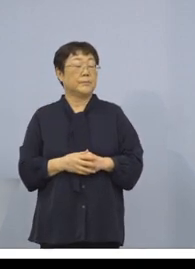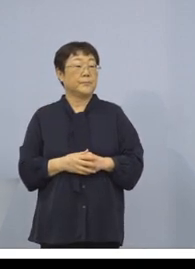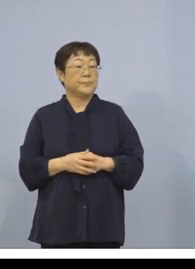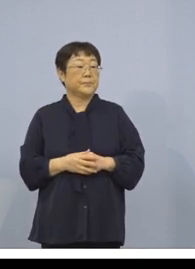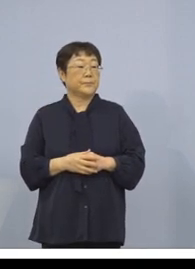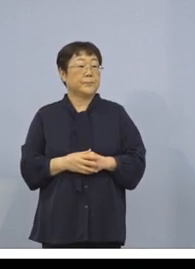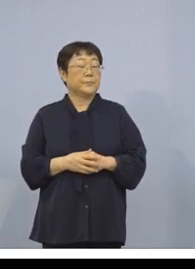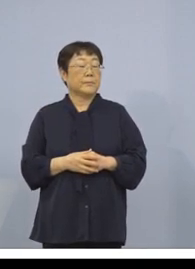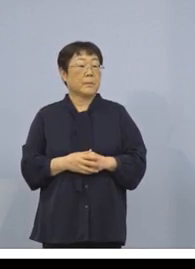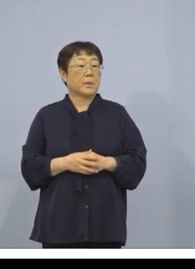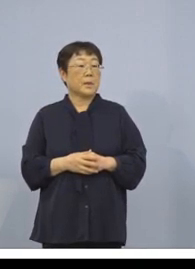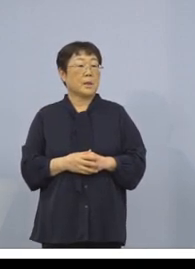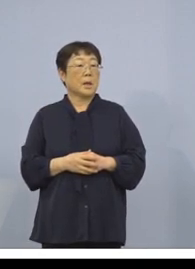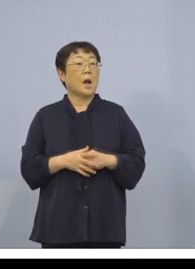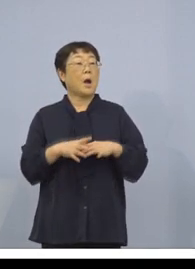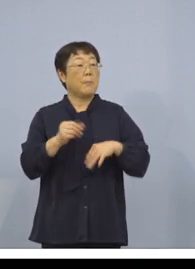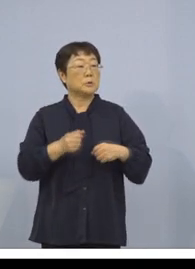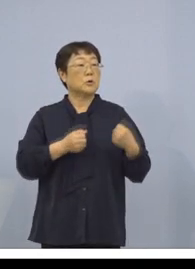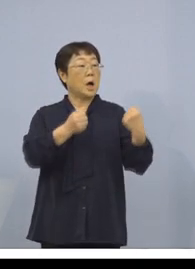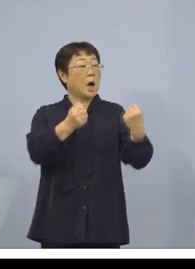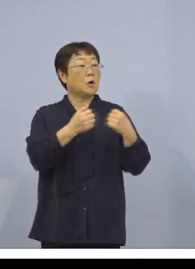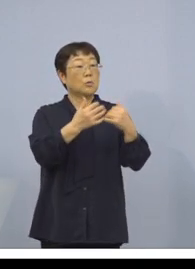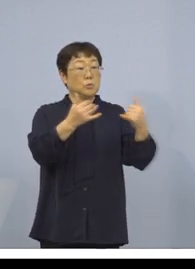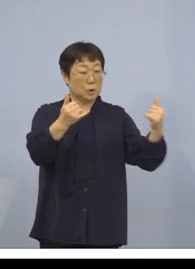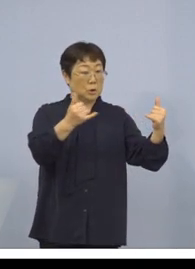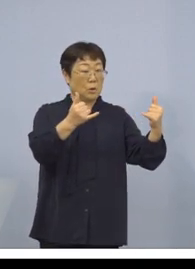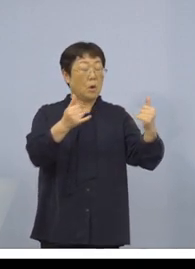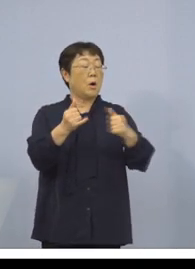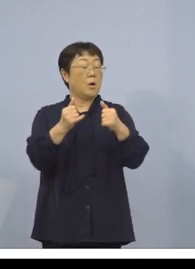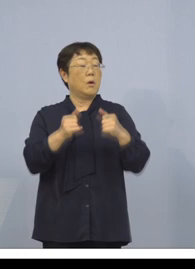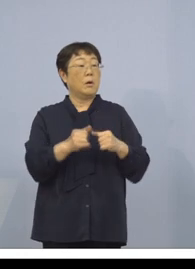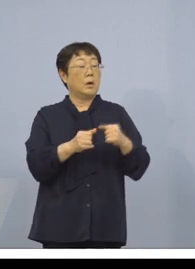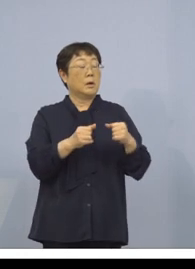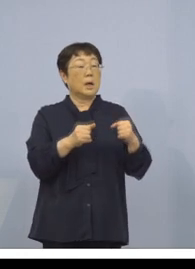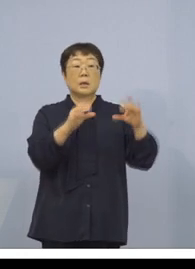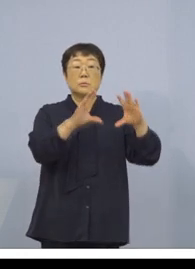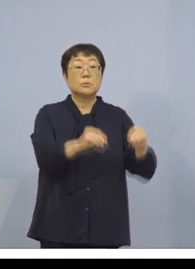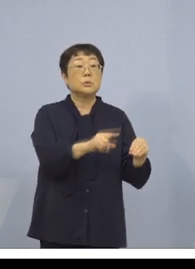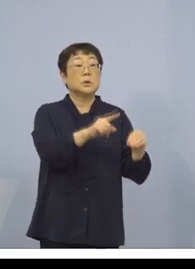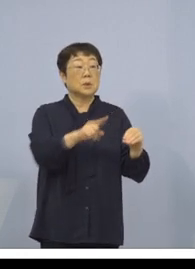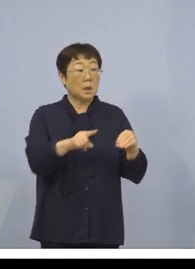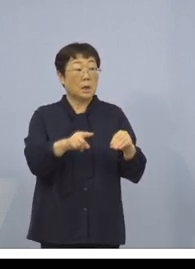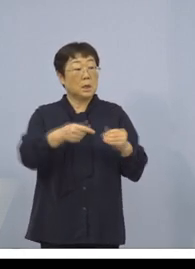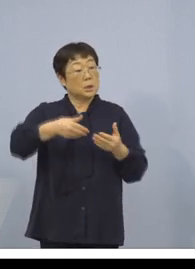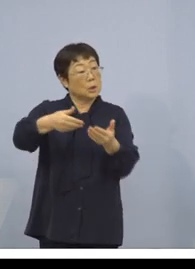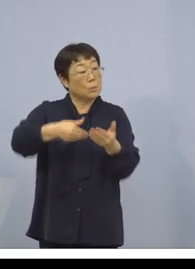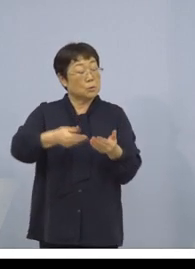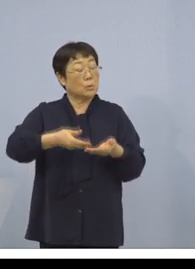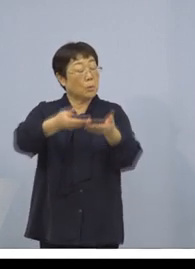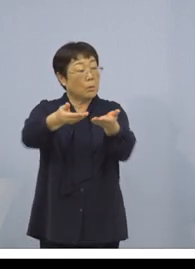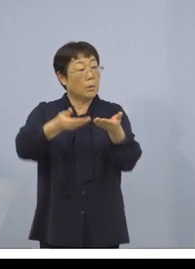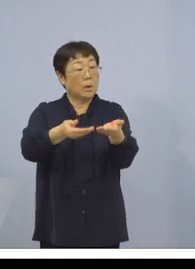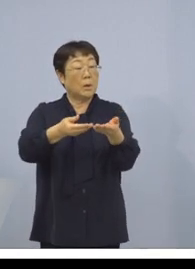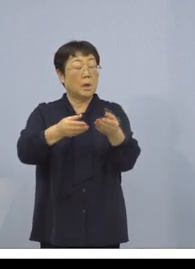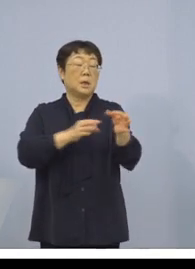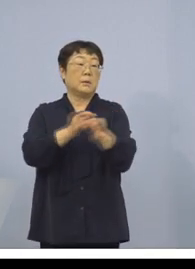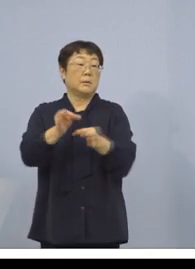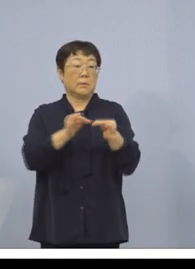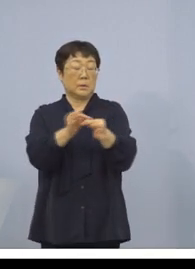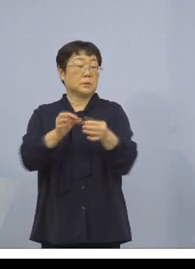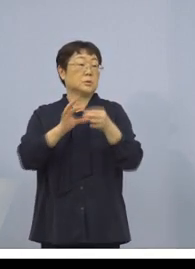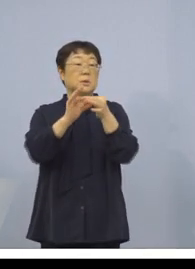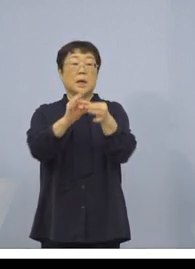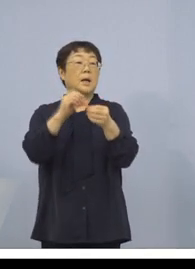と思います。もう運ぶ方々、運ぶ業界がいなくなればいくらものをいいものを作ってもなかなかビジネスになりません